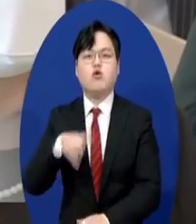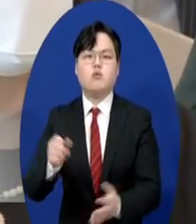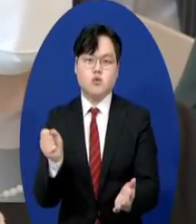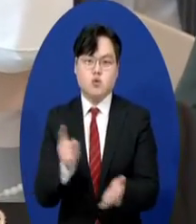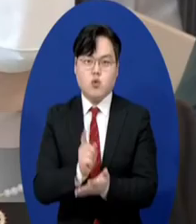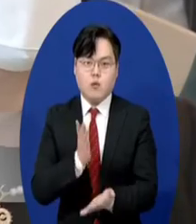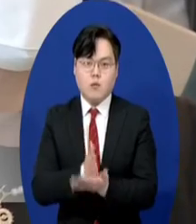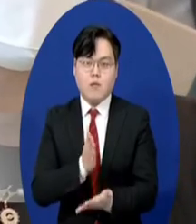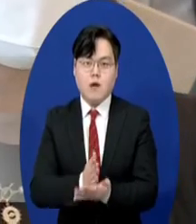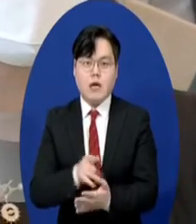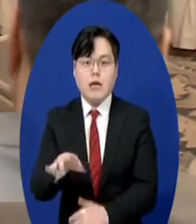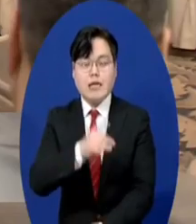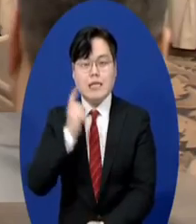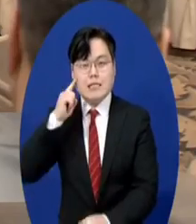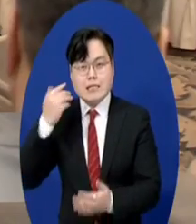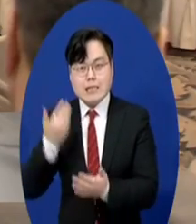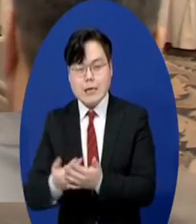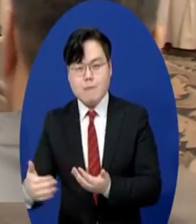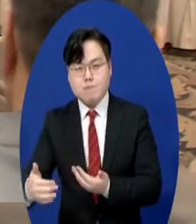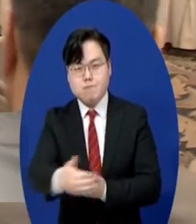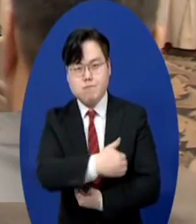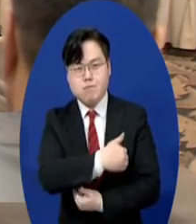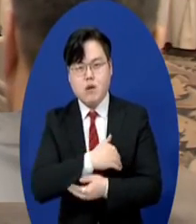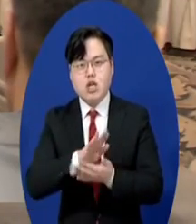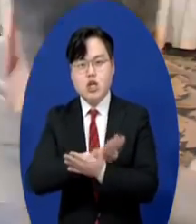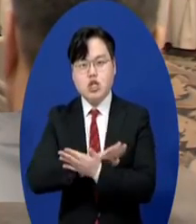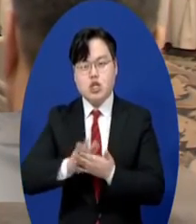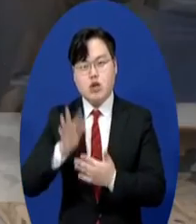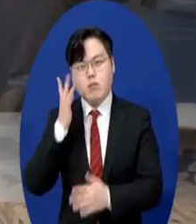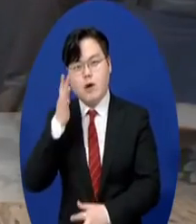байла. Тэдний санал бодлыг нэгтгэж шин